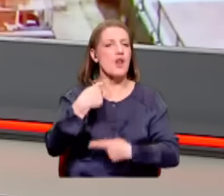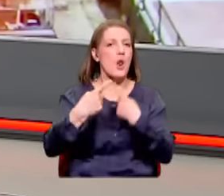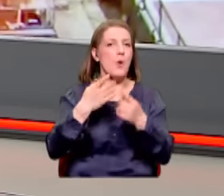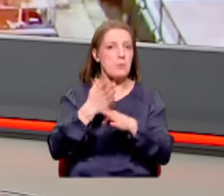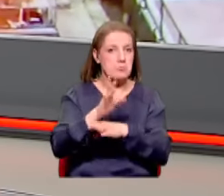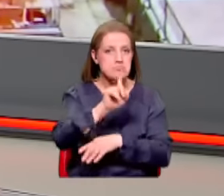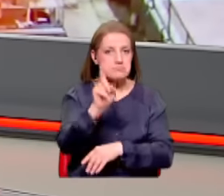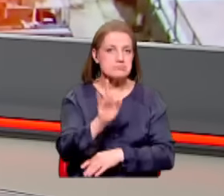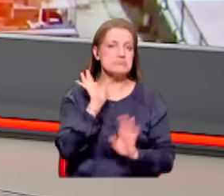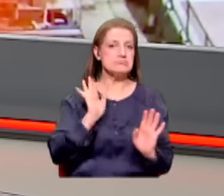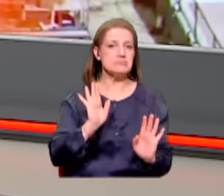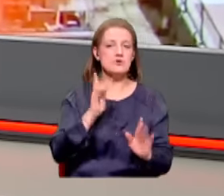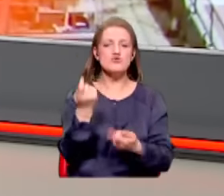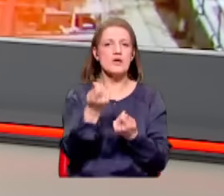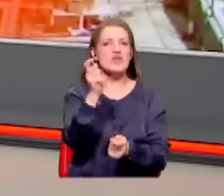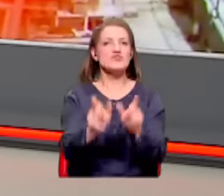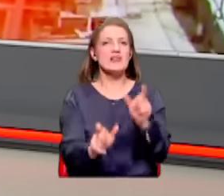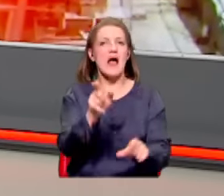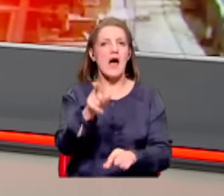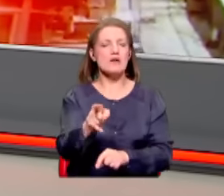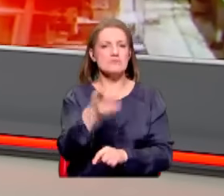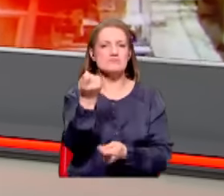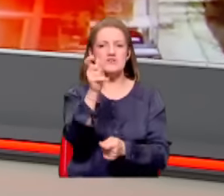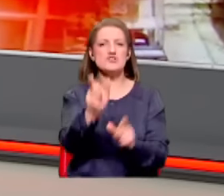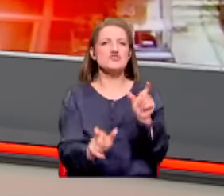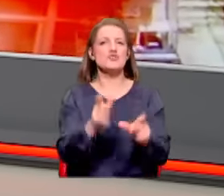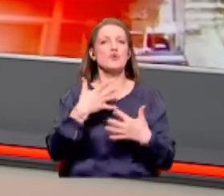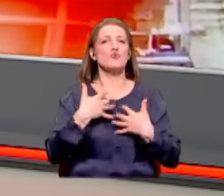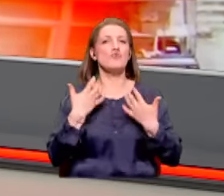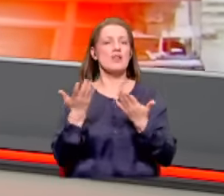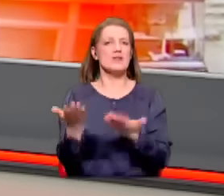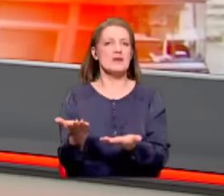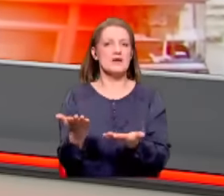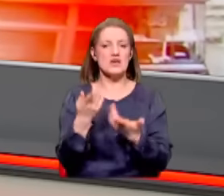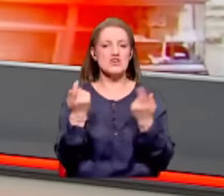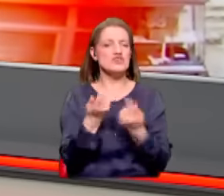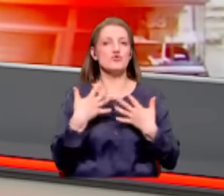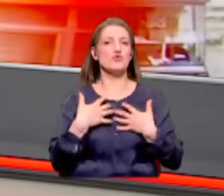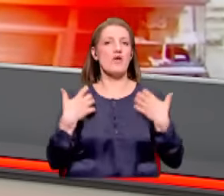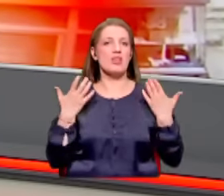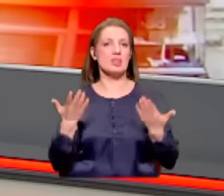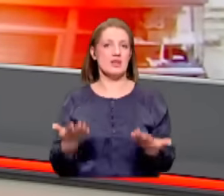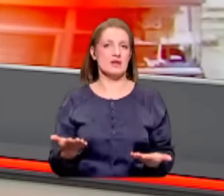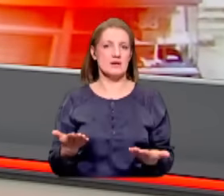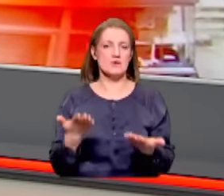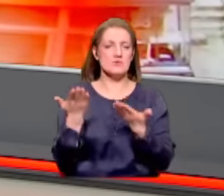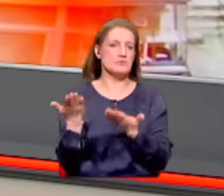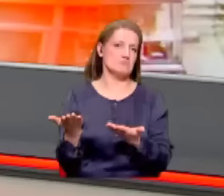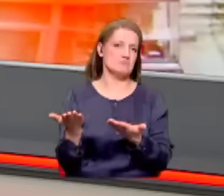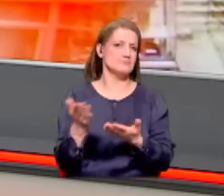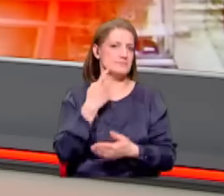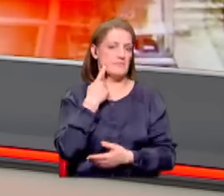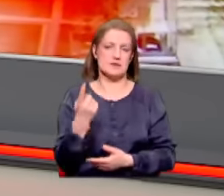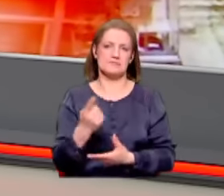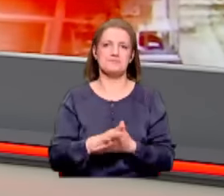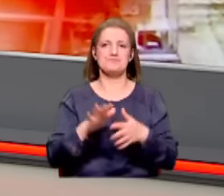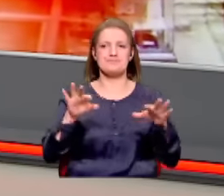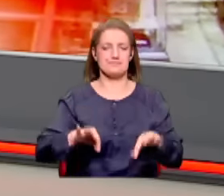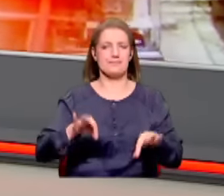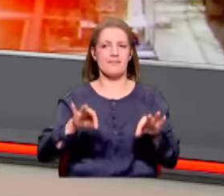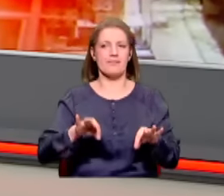yandan. Çalışan işçiler, işte işçi güvenliği, iş güvenliği şu hale bakın.